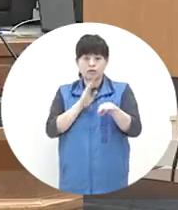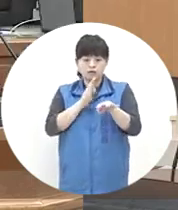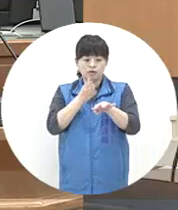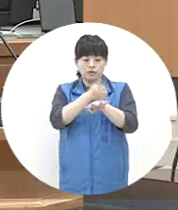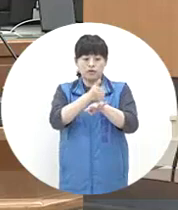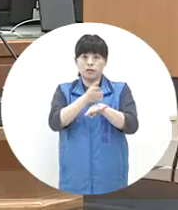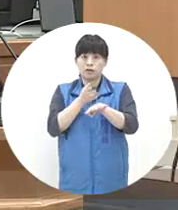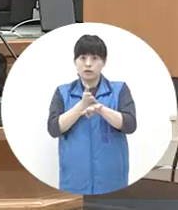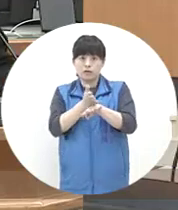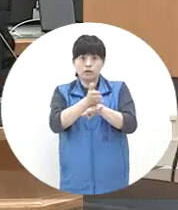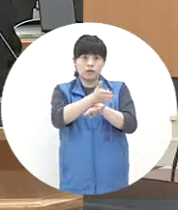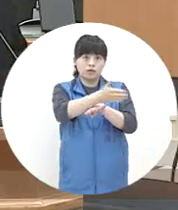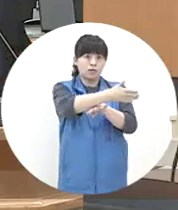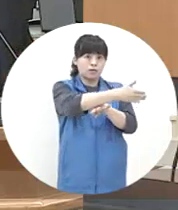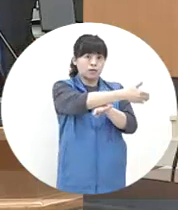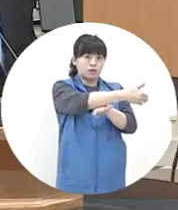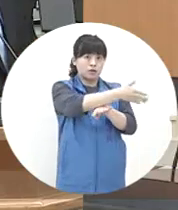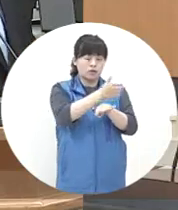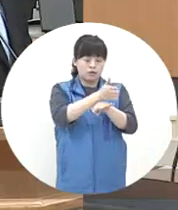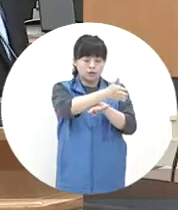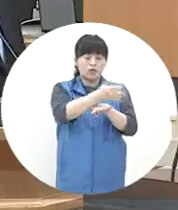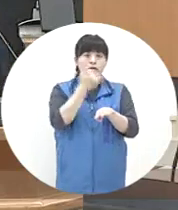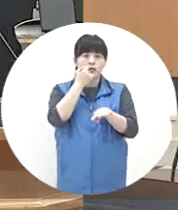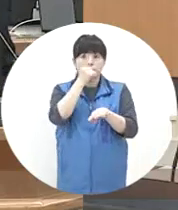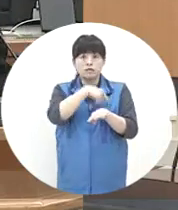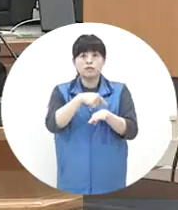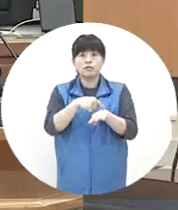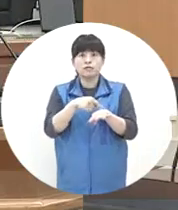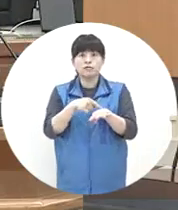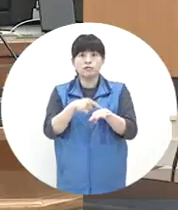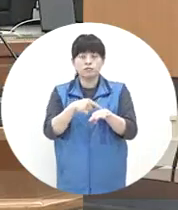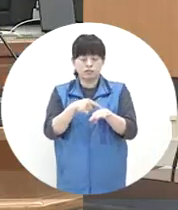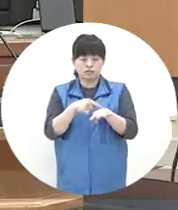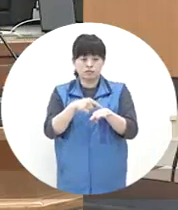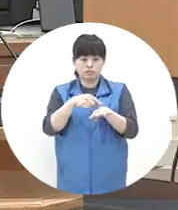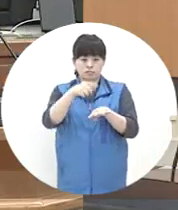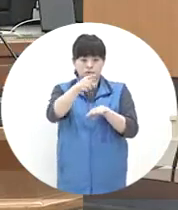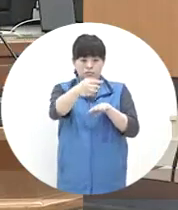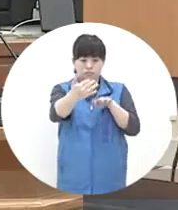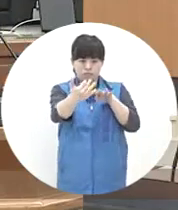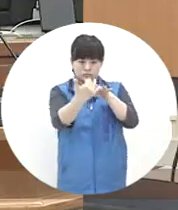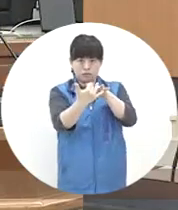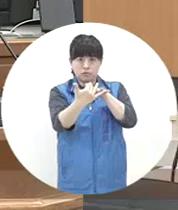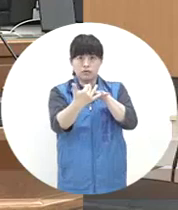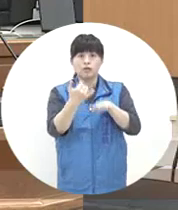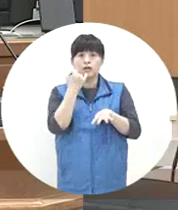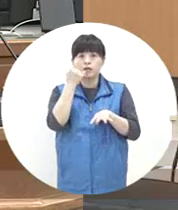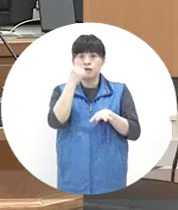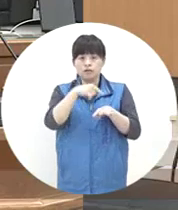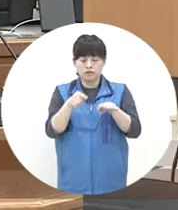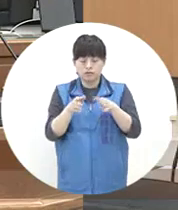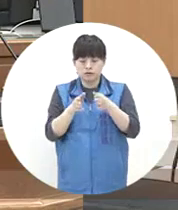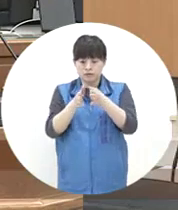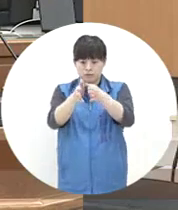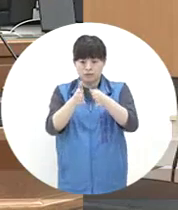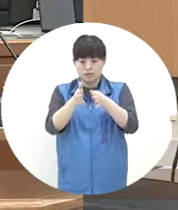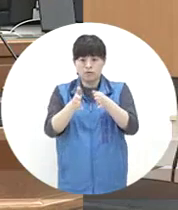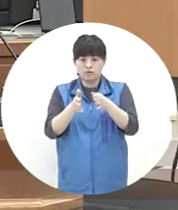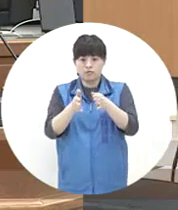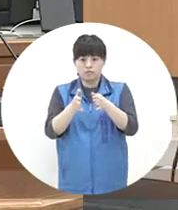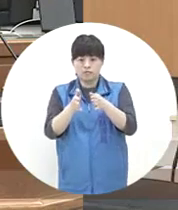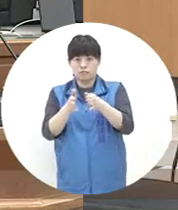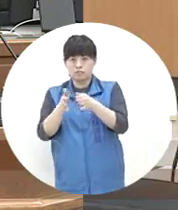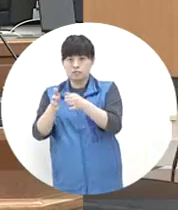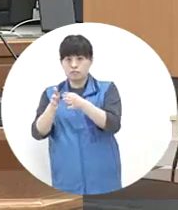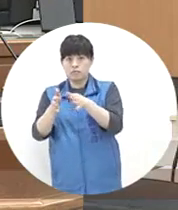对着对面的安全岛、哦、它没有，它是正对着对面直走的车道，我们可不可以让这一线、啊、来对前面这个安